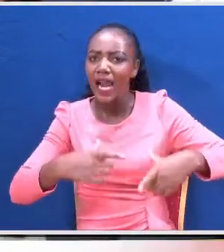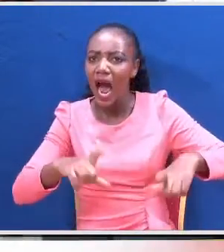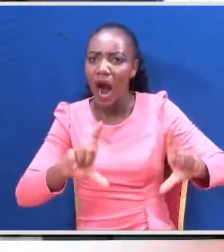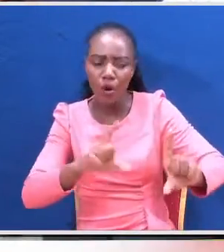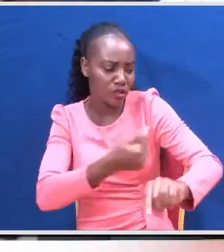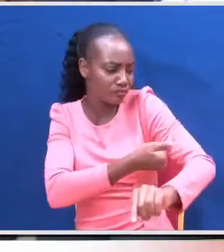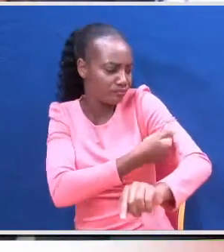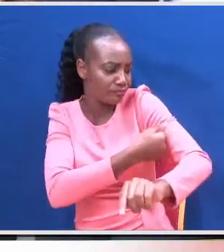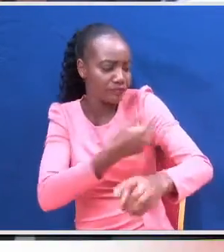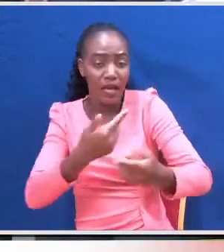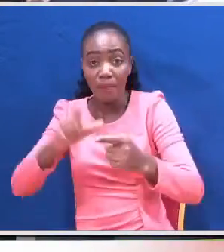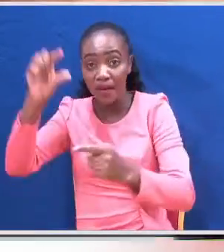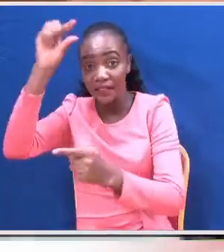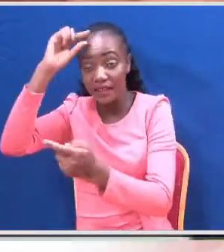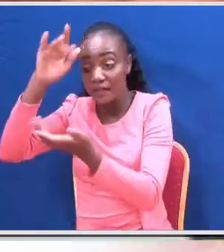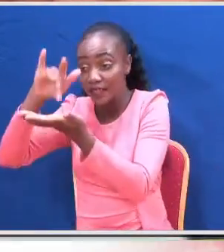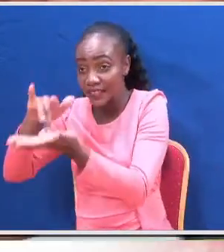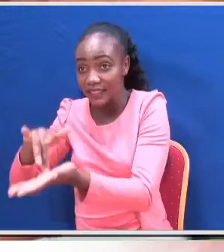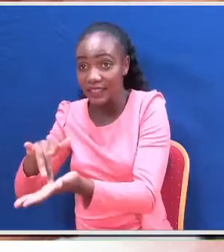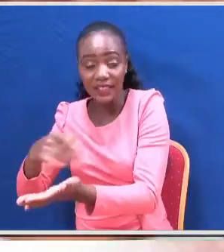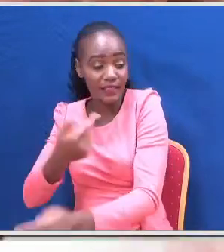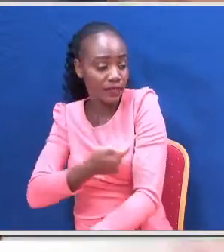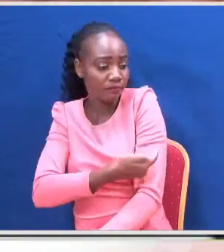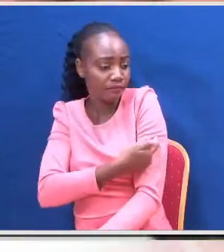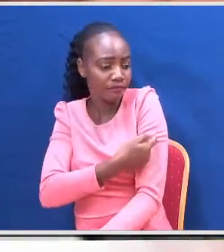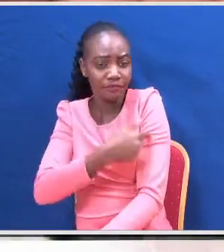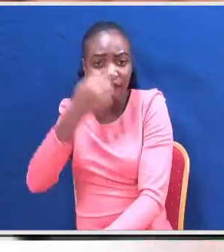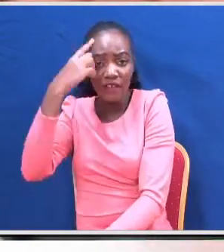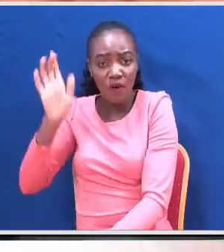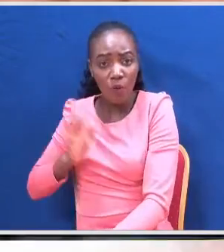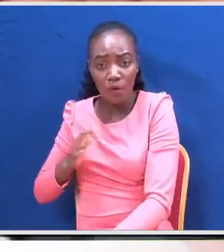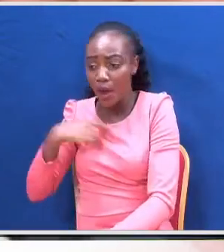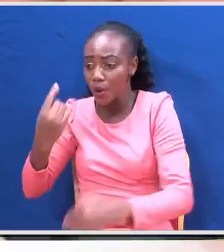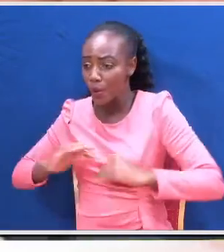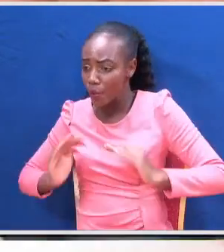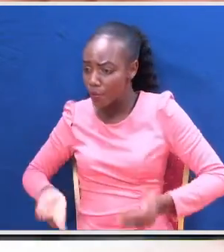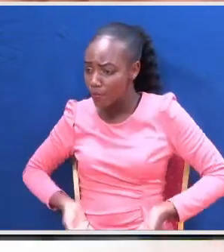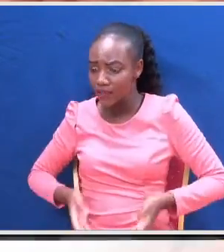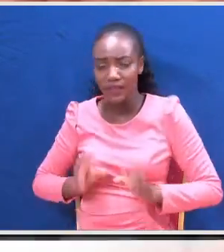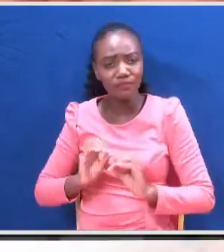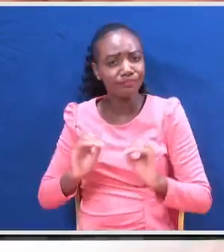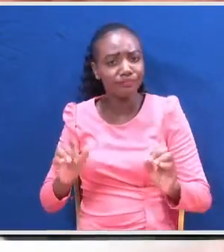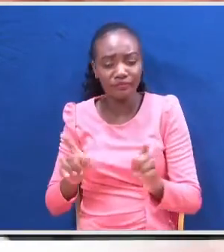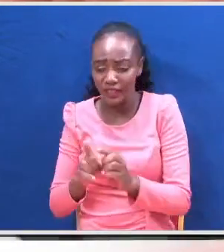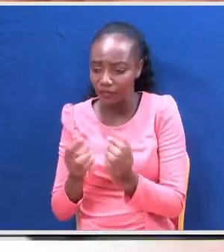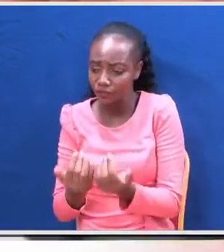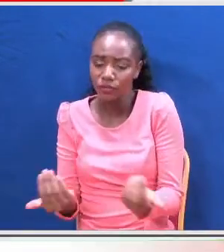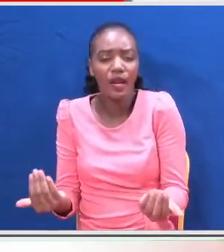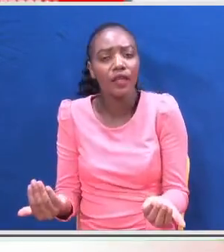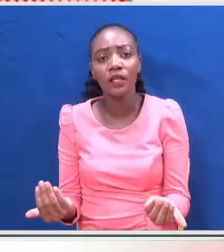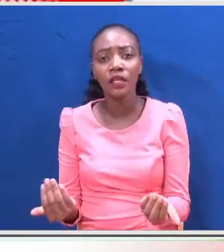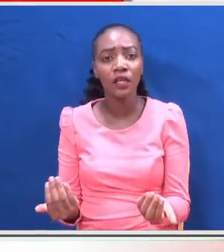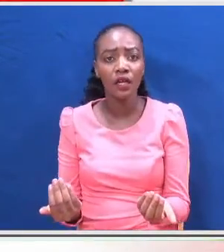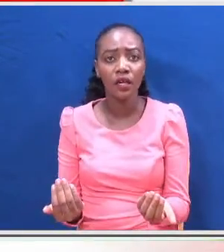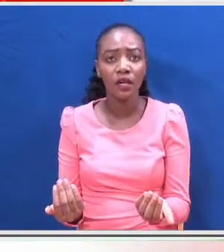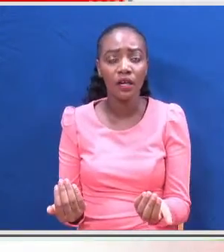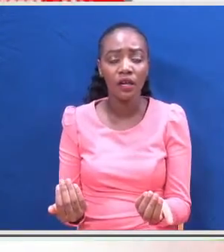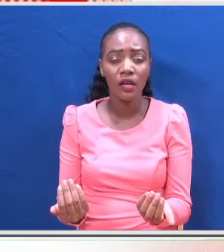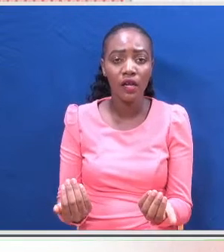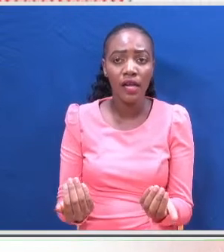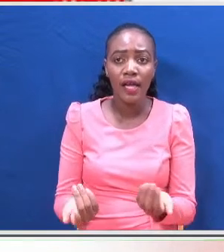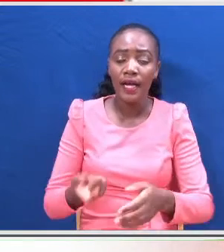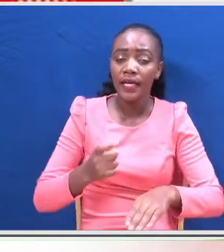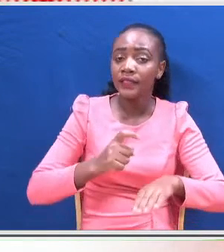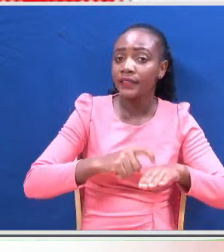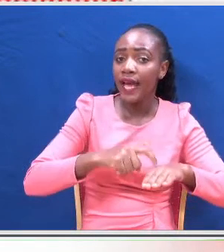ya serikali kusisitiza kuwa chanjo ya corona haitopokezwa watoto na wanawake wajawazito. By the time you are